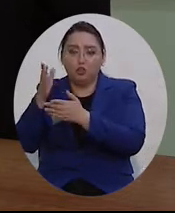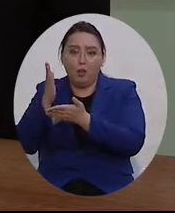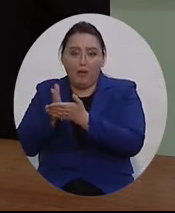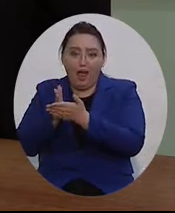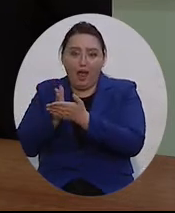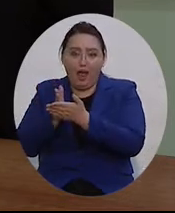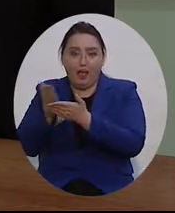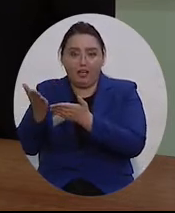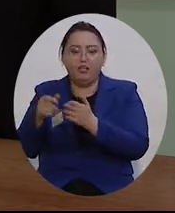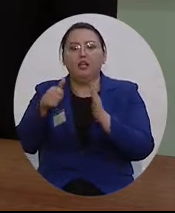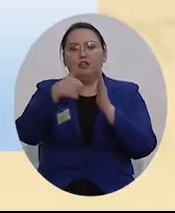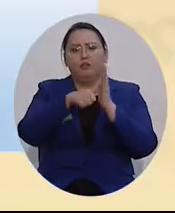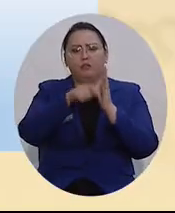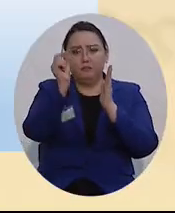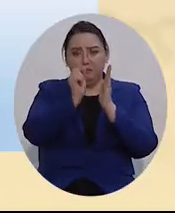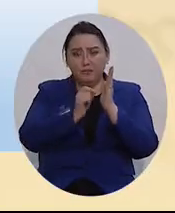бичиглэлээр дэвтэртээ бичи.